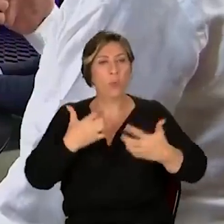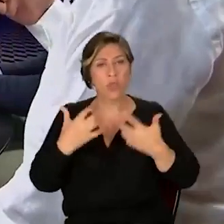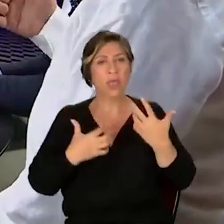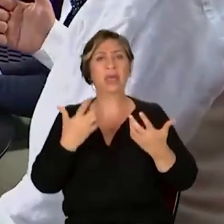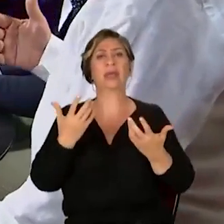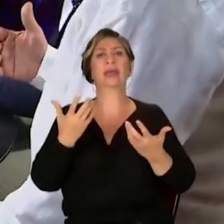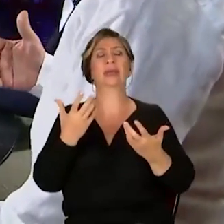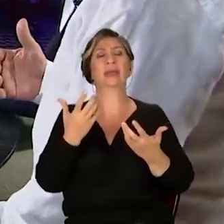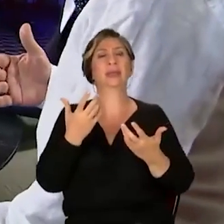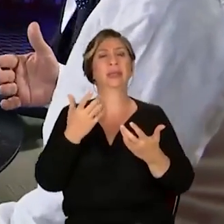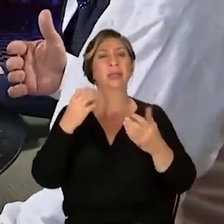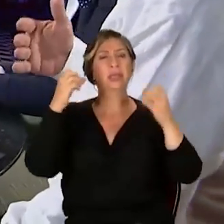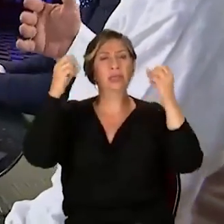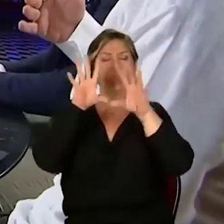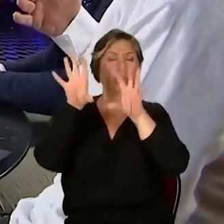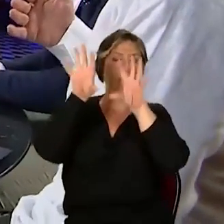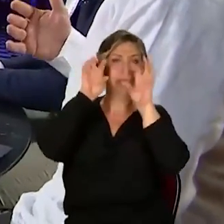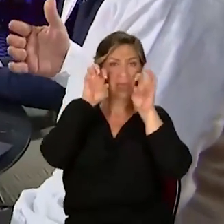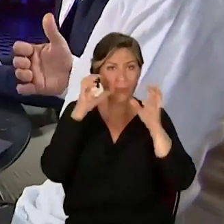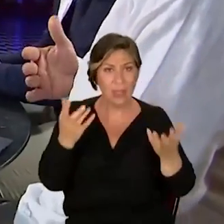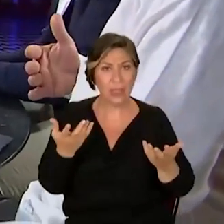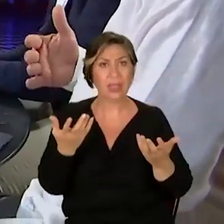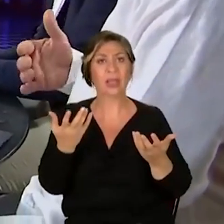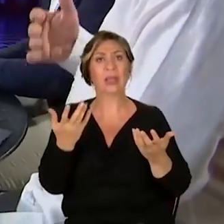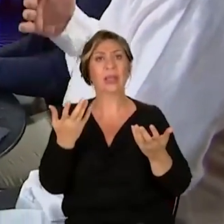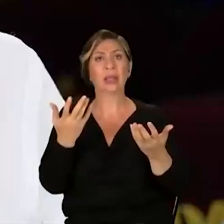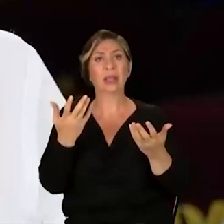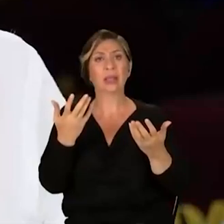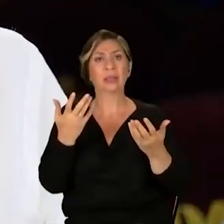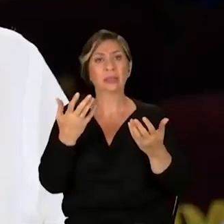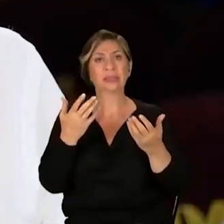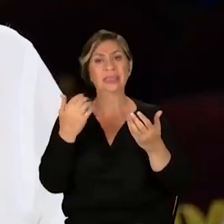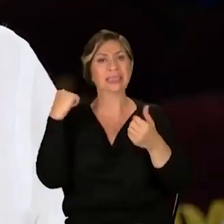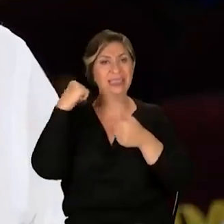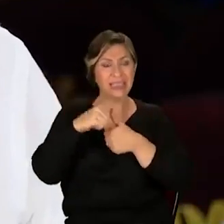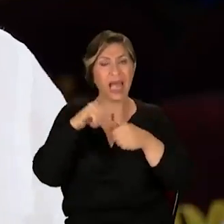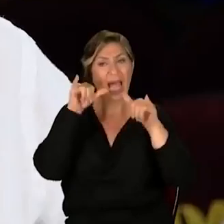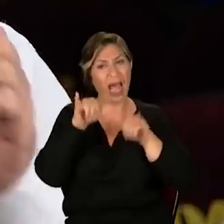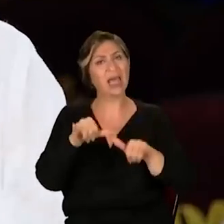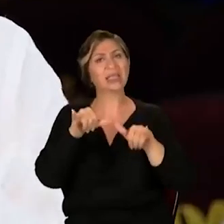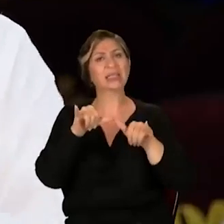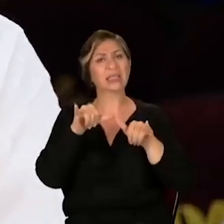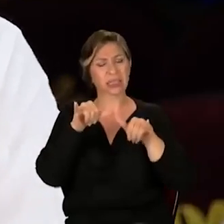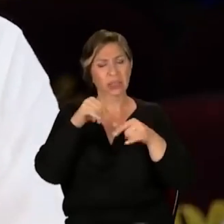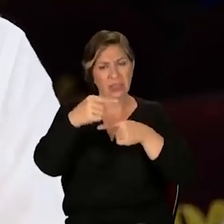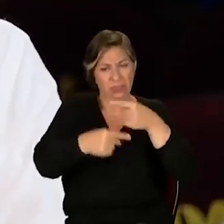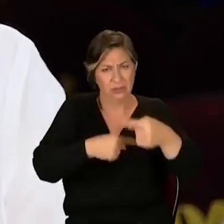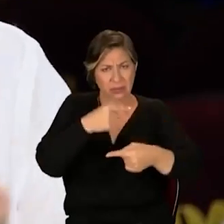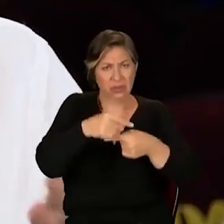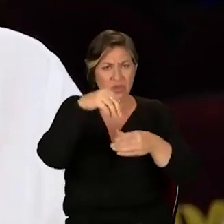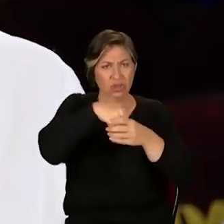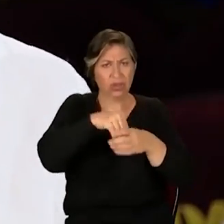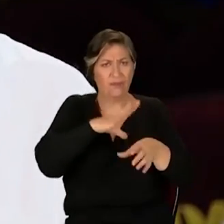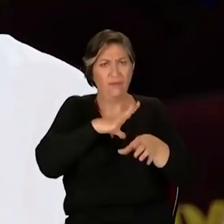hormonları, ışıktan etkilenimleri da yine aynı ritim, aynı genler içinde oluşuyor